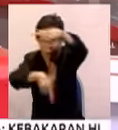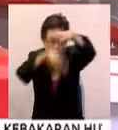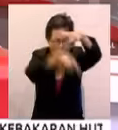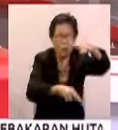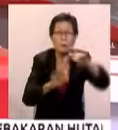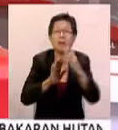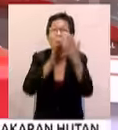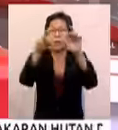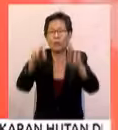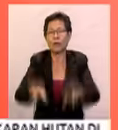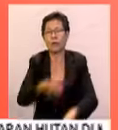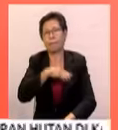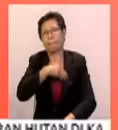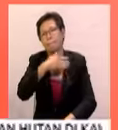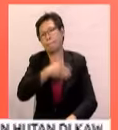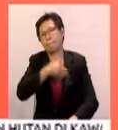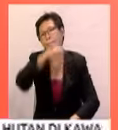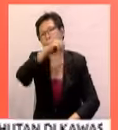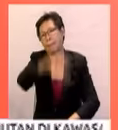Palestin.